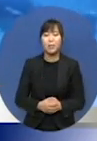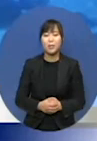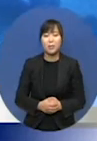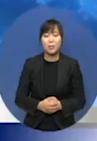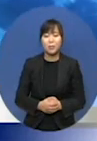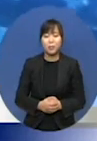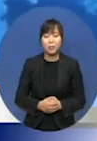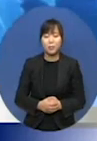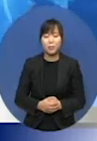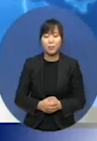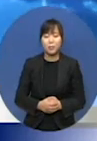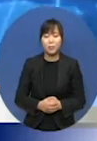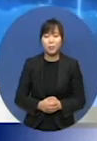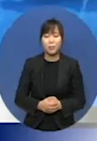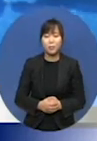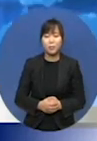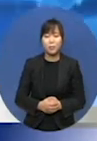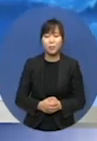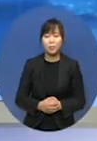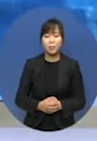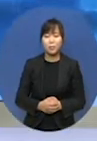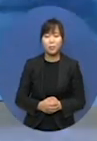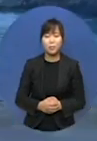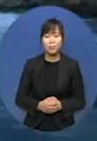자세한 소식 이소영 기자가 전합니다.